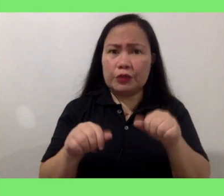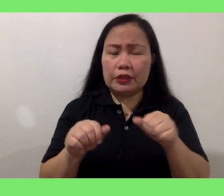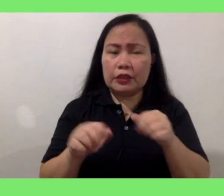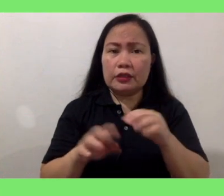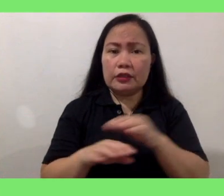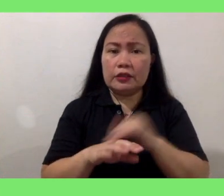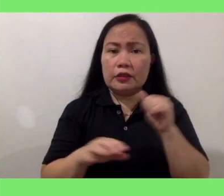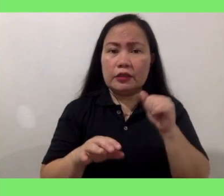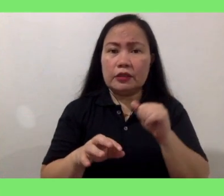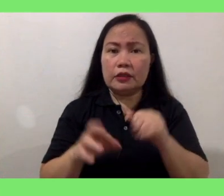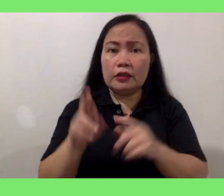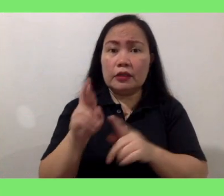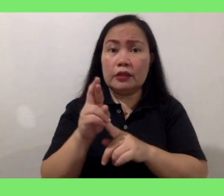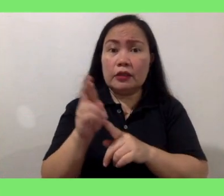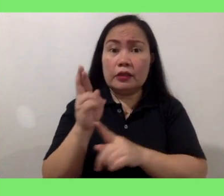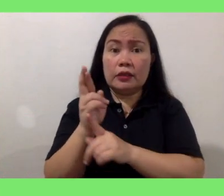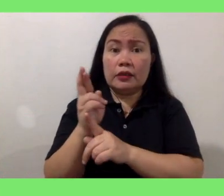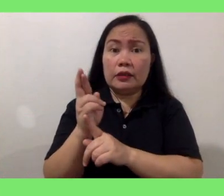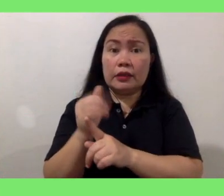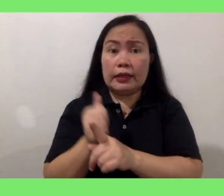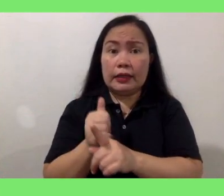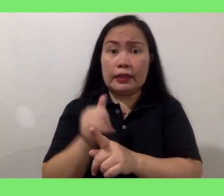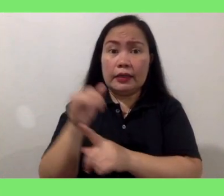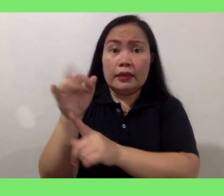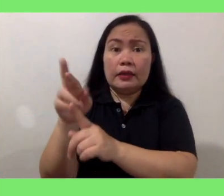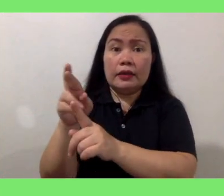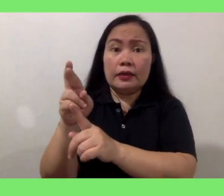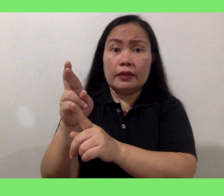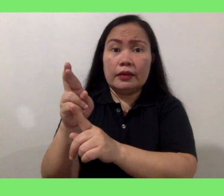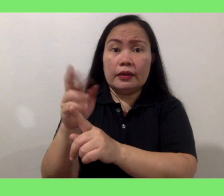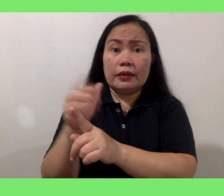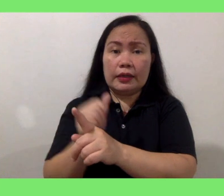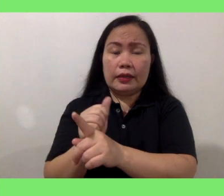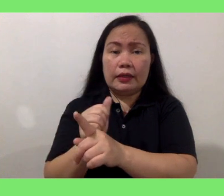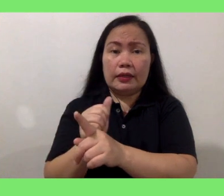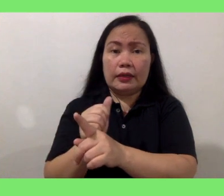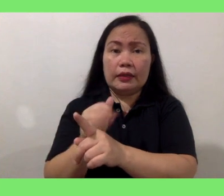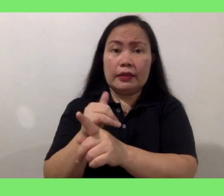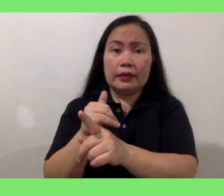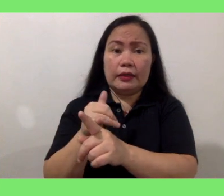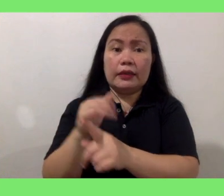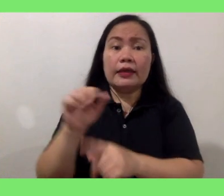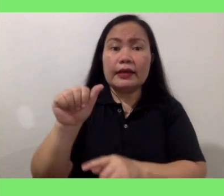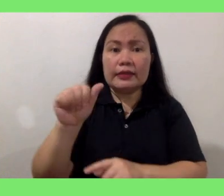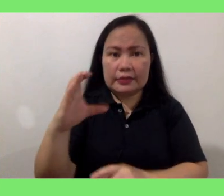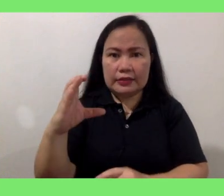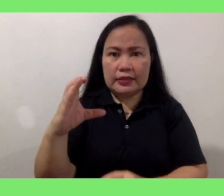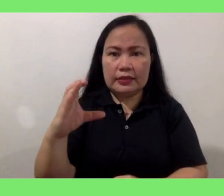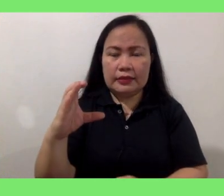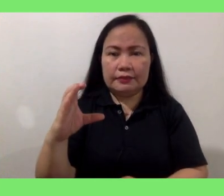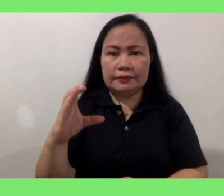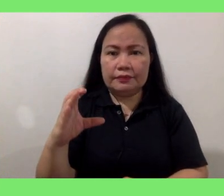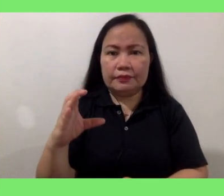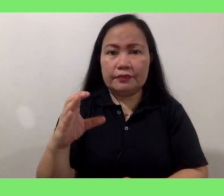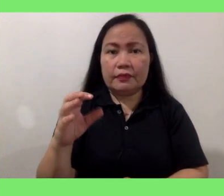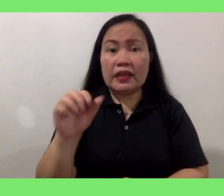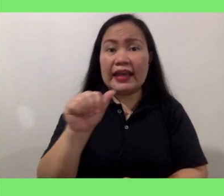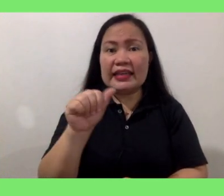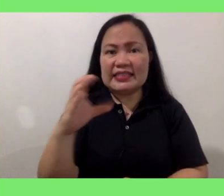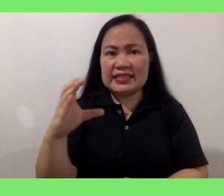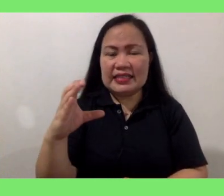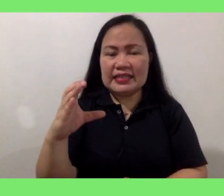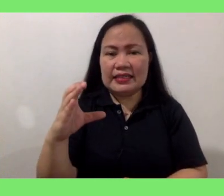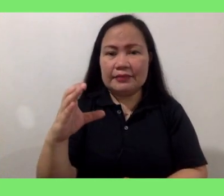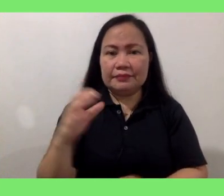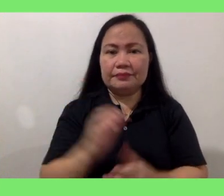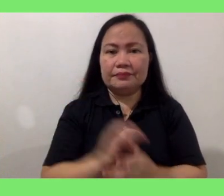mo rin siyang tawagin na ray AC. Bakit? Kasi yung C ay nandun rin siya sa side nung may arrow.